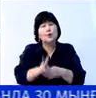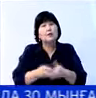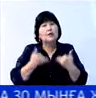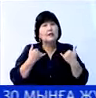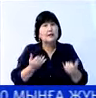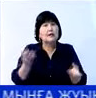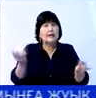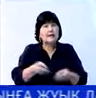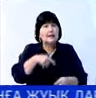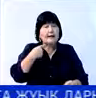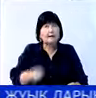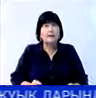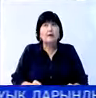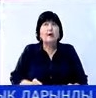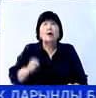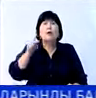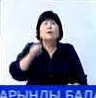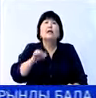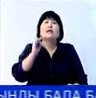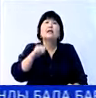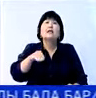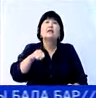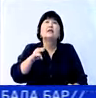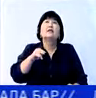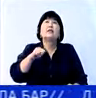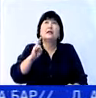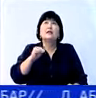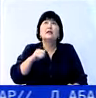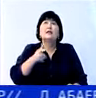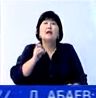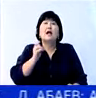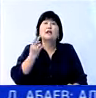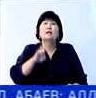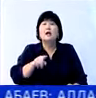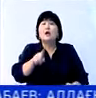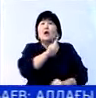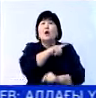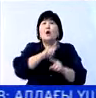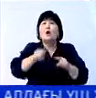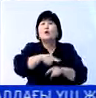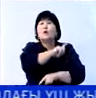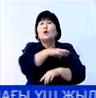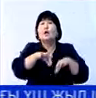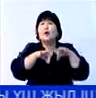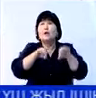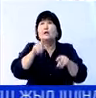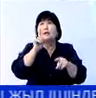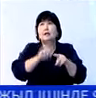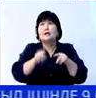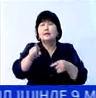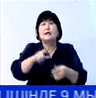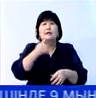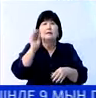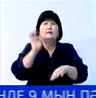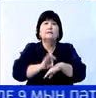қамтамасыз ету керектігін айтты. Мына жерде интеграция, скорый науқас алып келе жатса, аты жөні фамилия диагноз